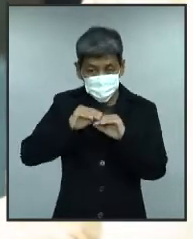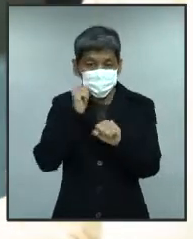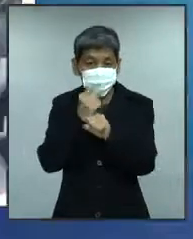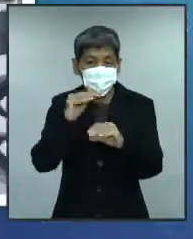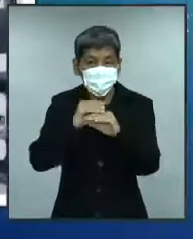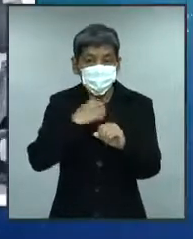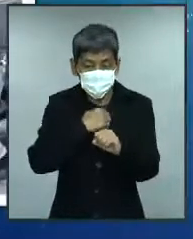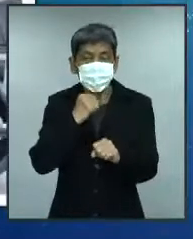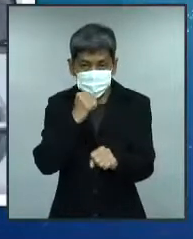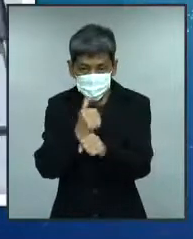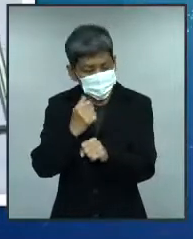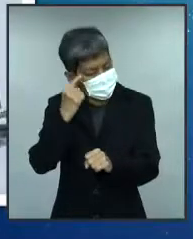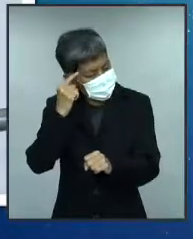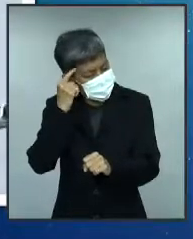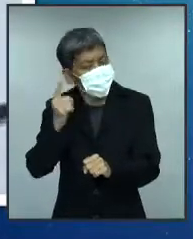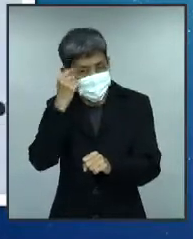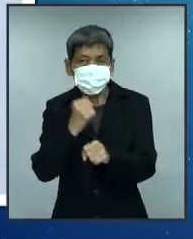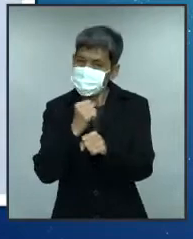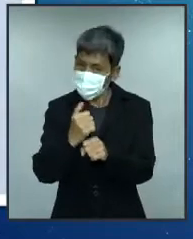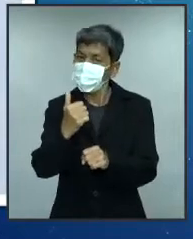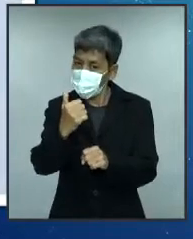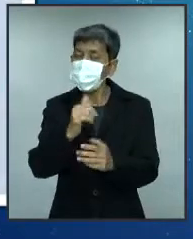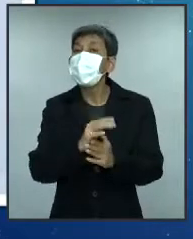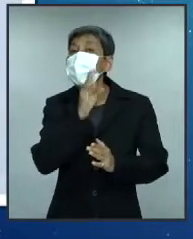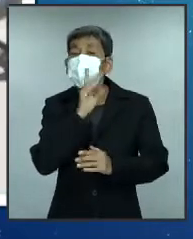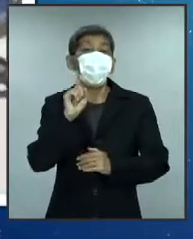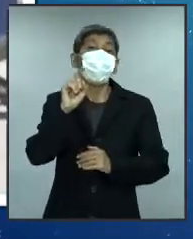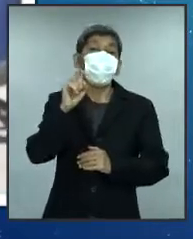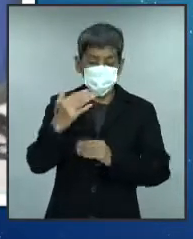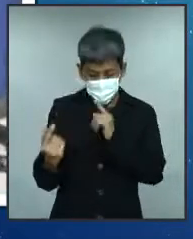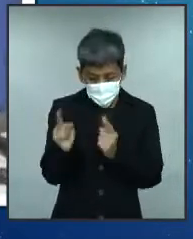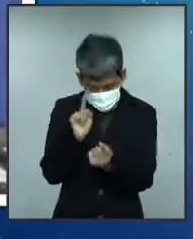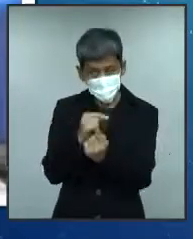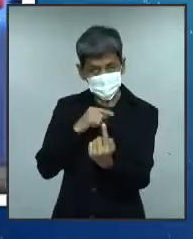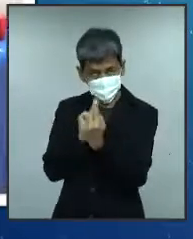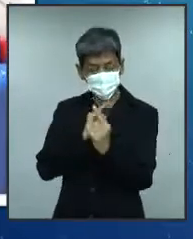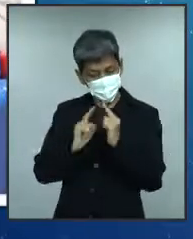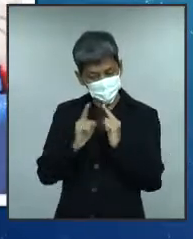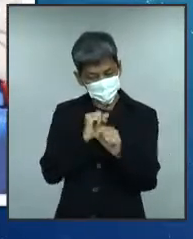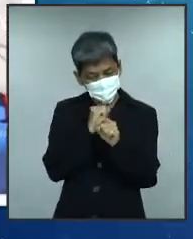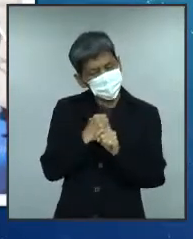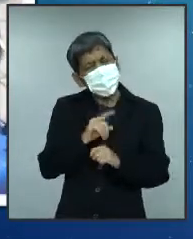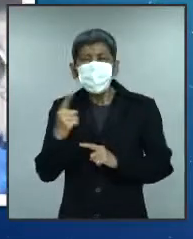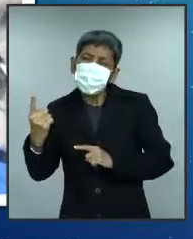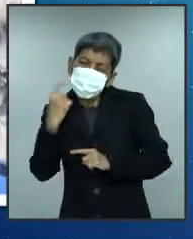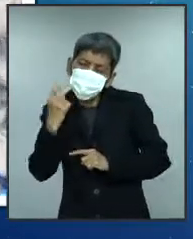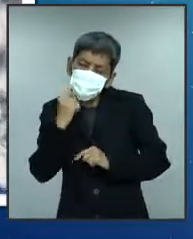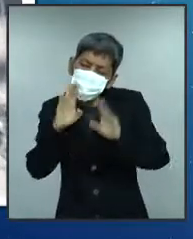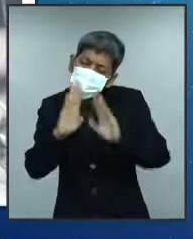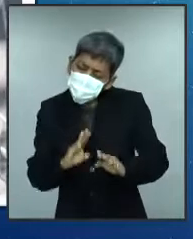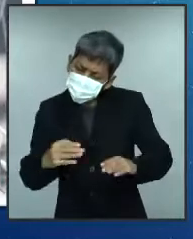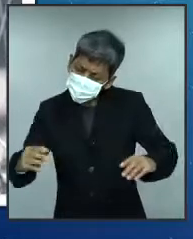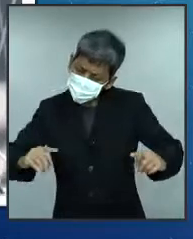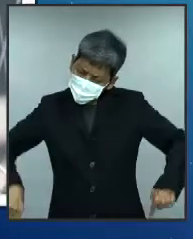นี่ยเขาสามารถที่ประยุกต์เองได้ก็โอเคแต ่ ถ้าเกิดเขาไม่ได้ก็มาคุยกับเราแล้วดูว่าไอ้รุ่นแบบเนี้ยอา